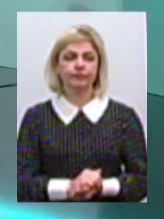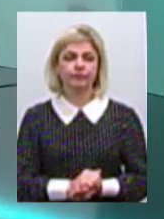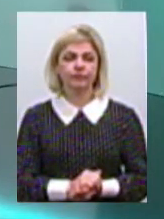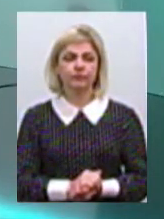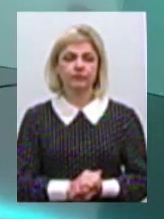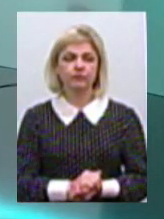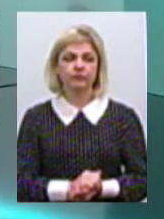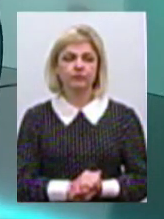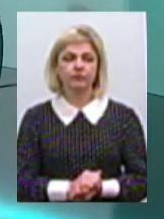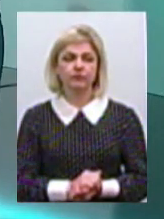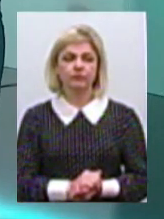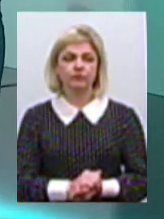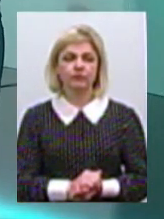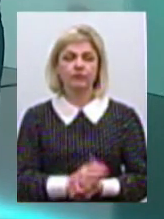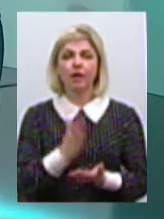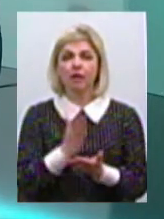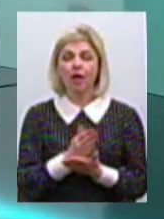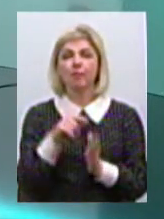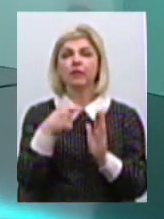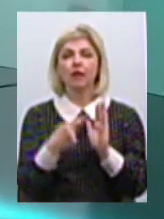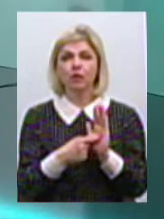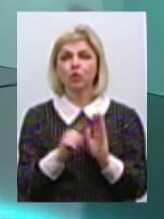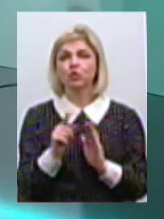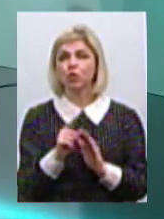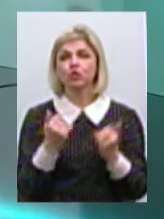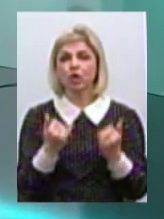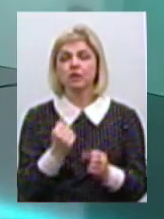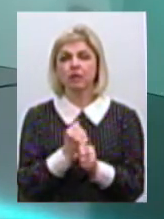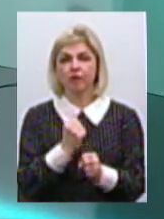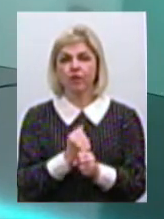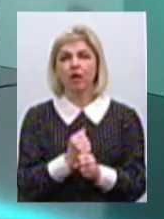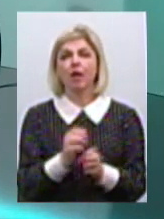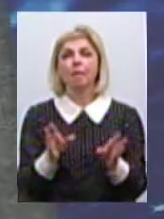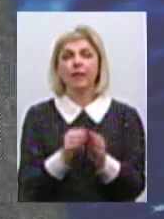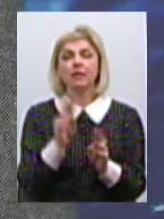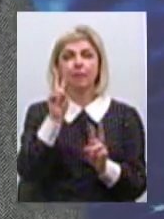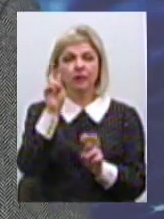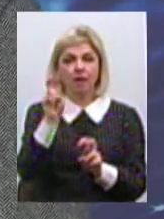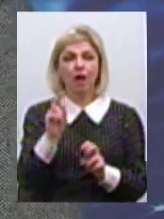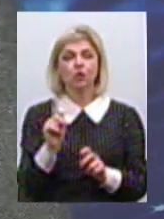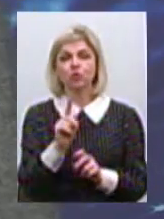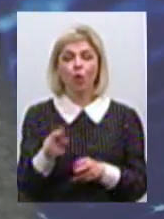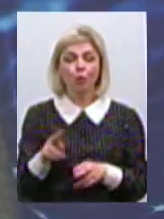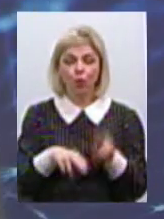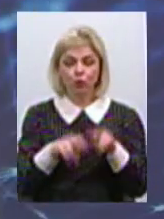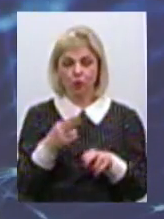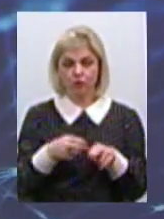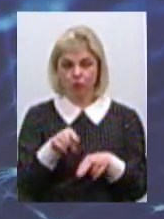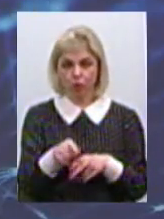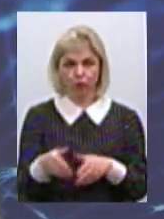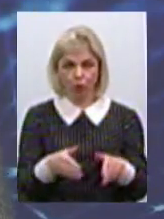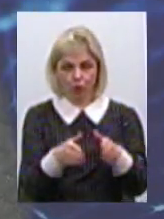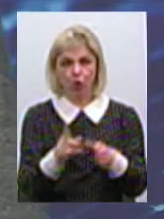перемети. І є питання в тому, що ми зараз проводимо роботу вже з підрядниками, які будують цю дорогу, щоб вони взяли